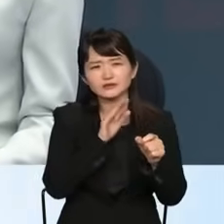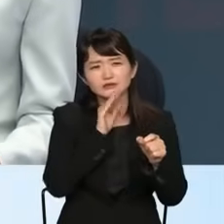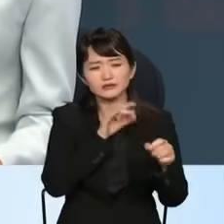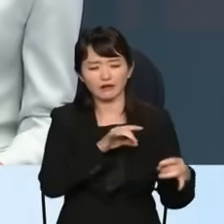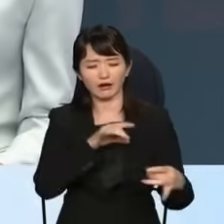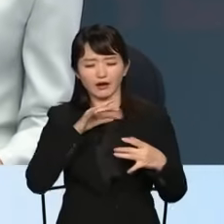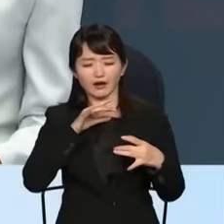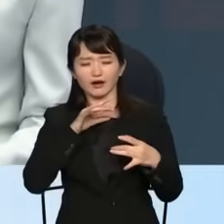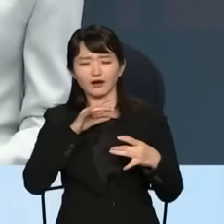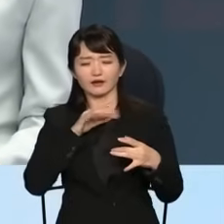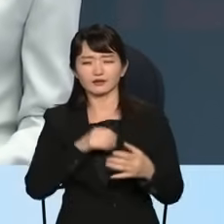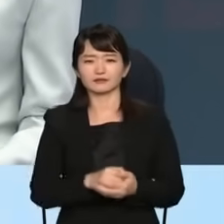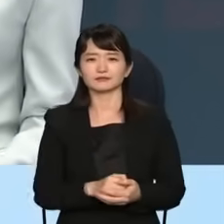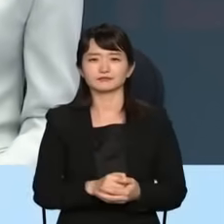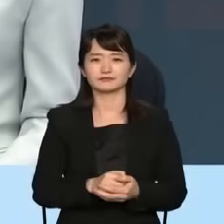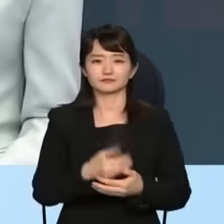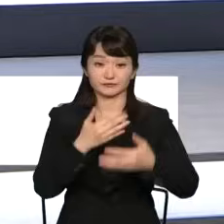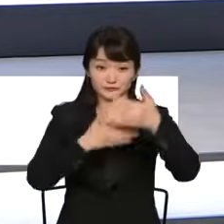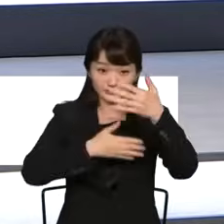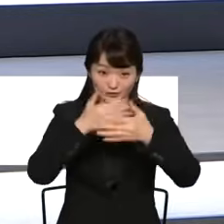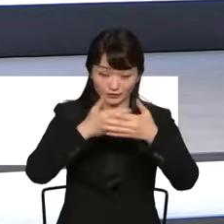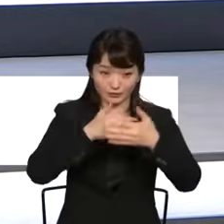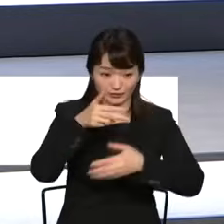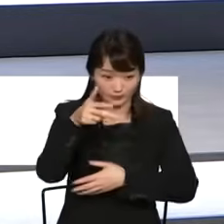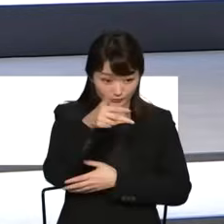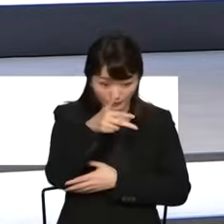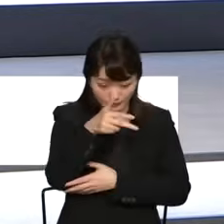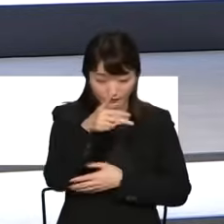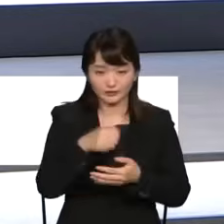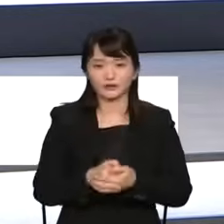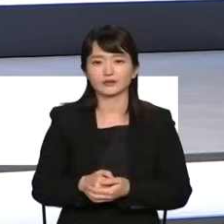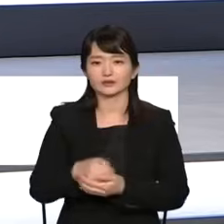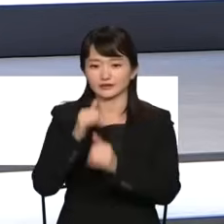다가오더라고요. 영화에서나 그런 시상식에서나.